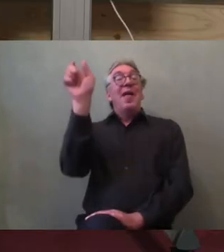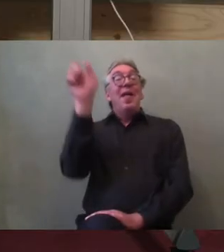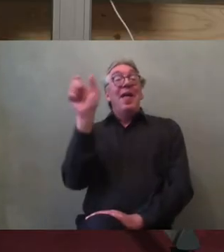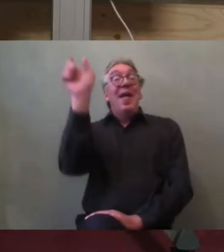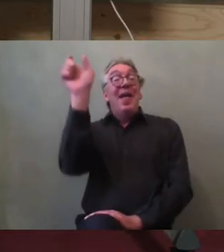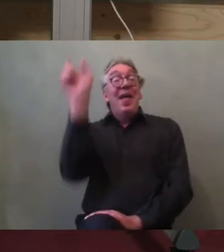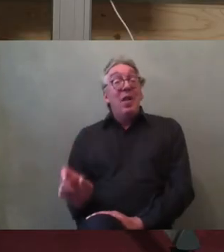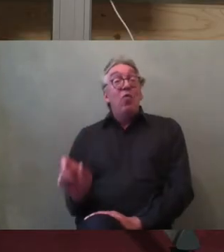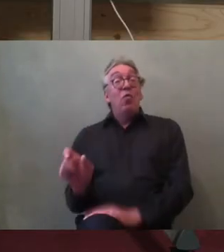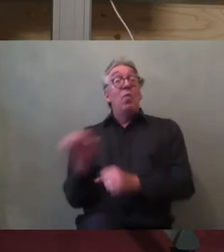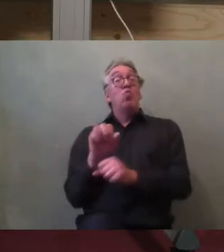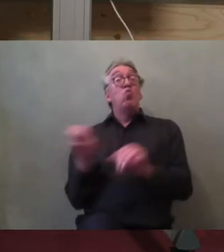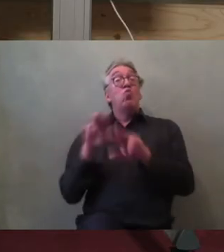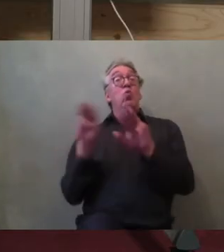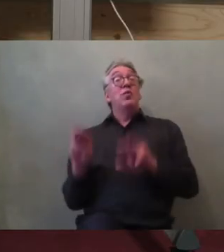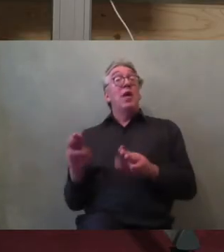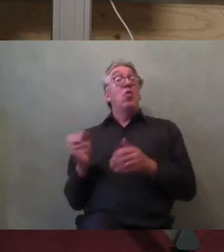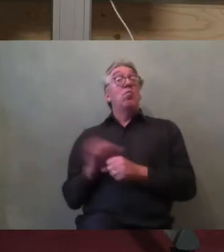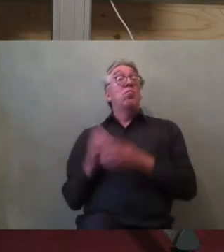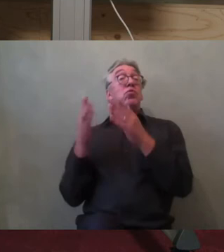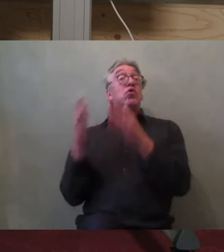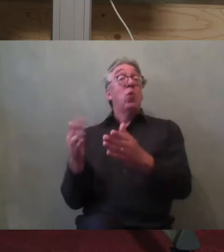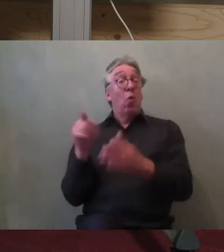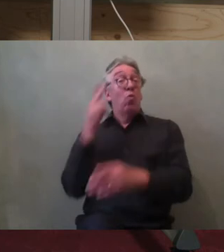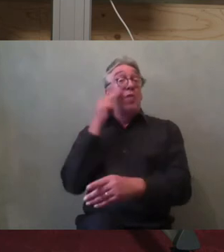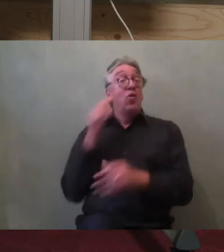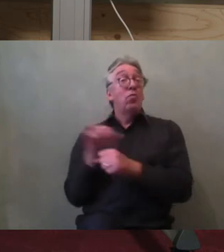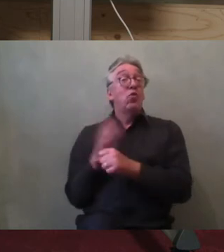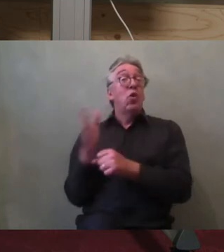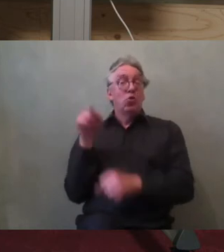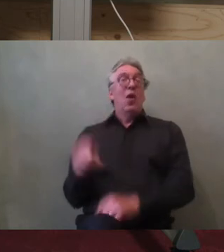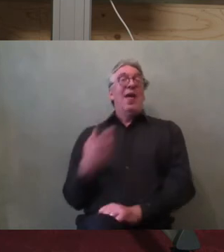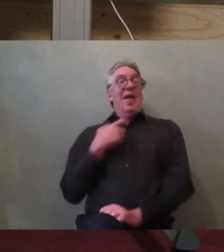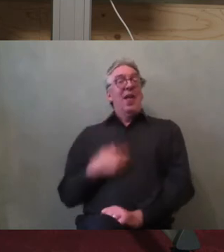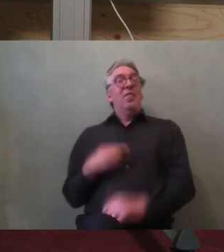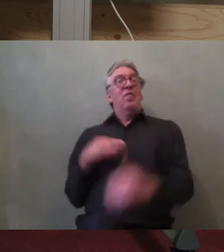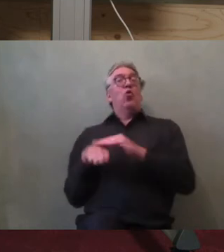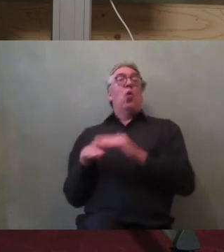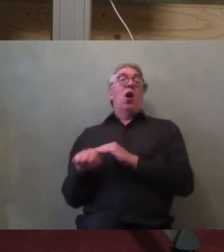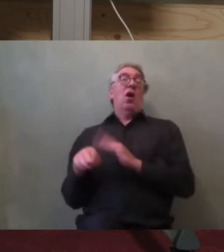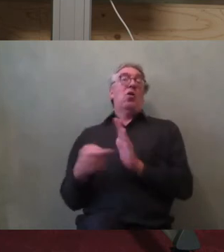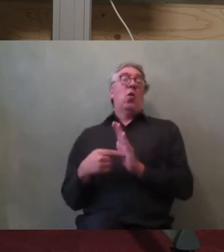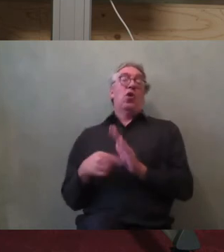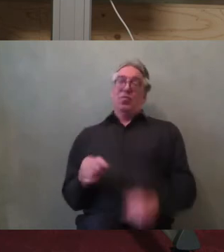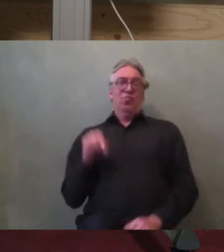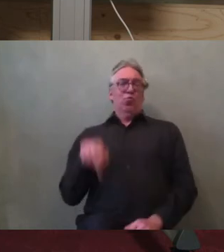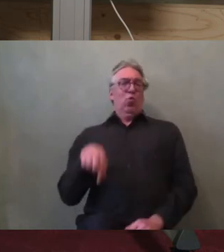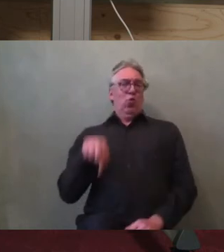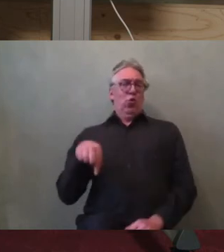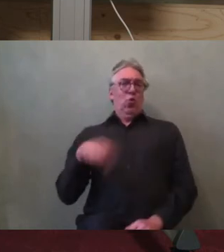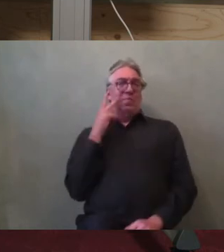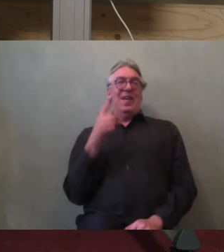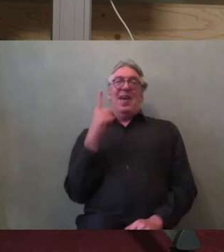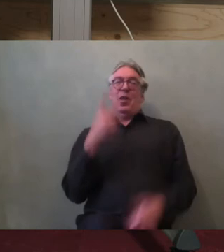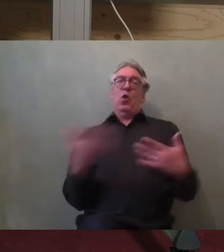namelijk individuele toegang nodig. En op dit moment is dat nog het enige grote obstakel wat wij zien naar een inclusief